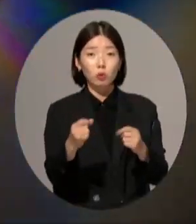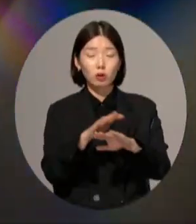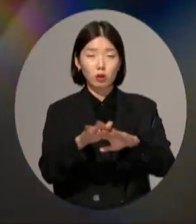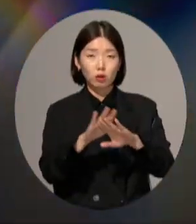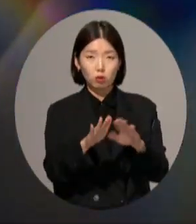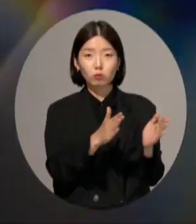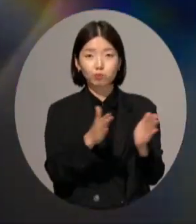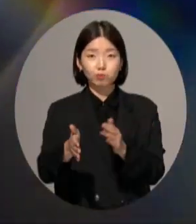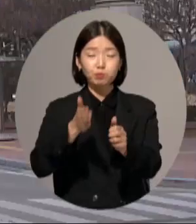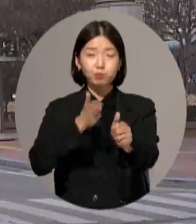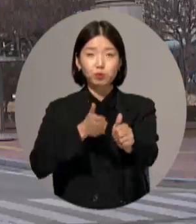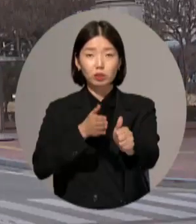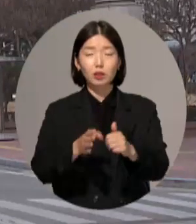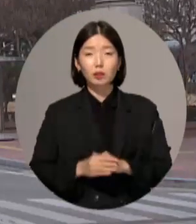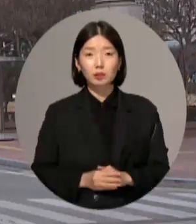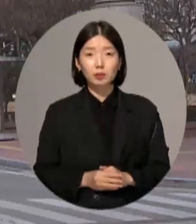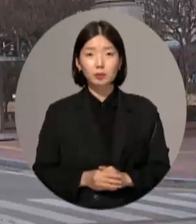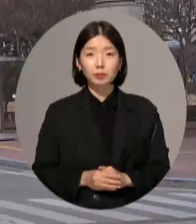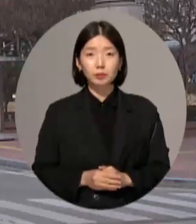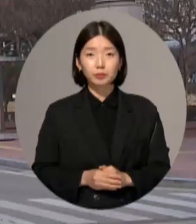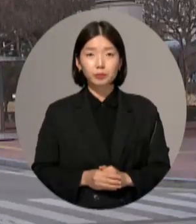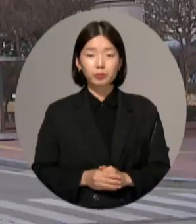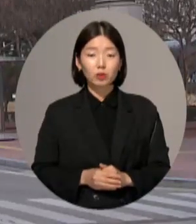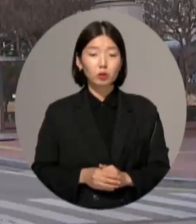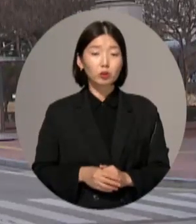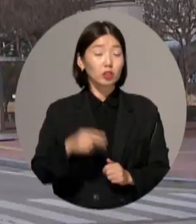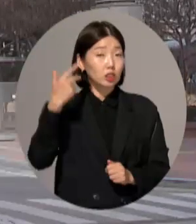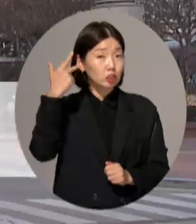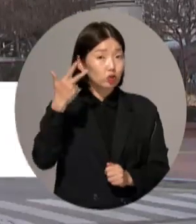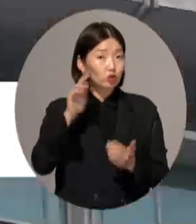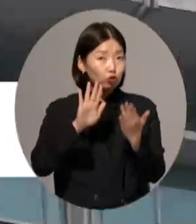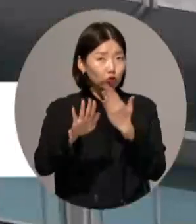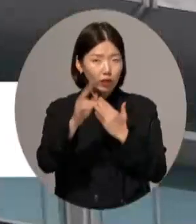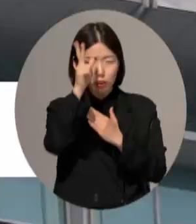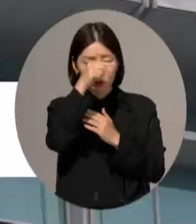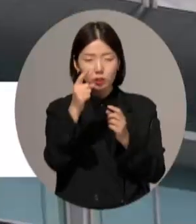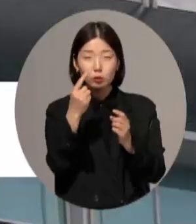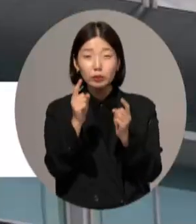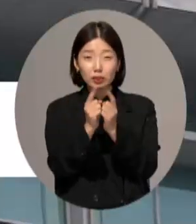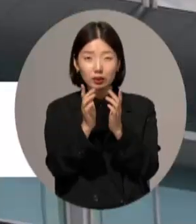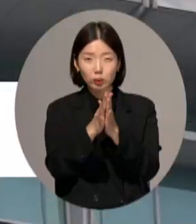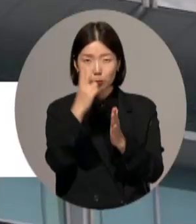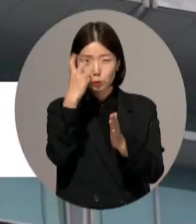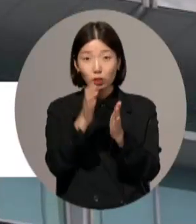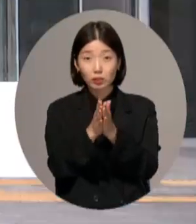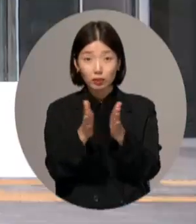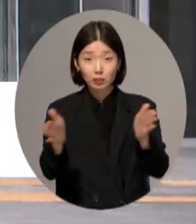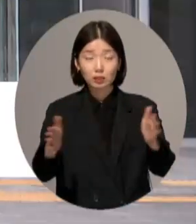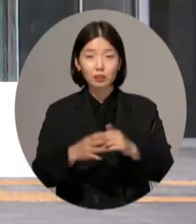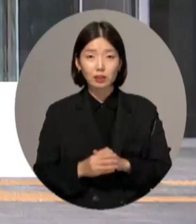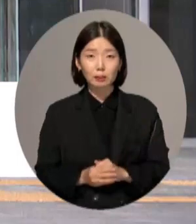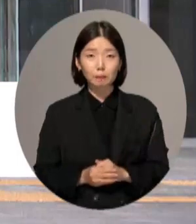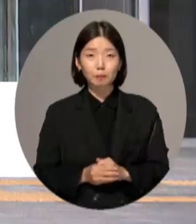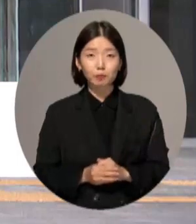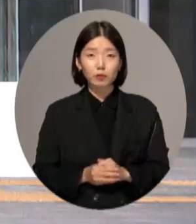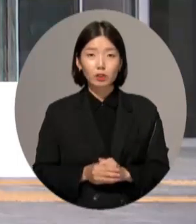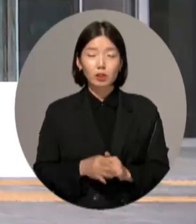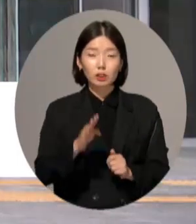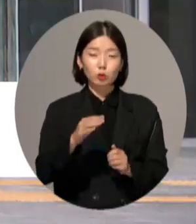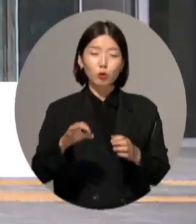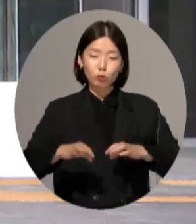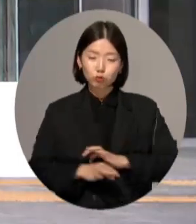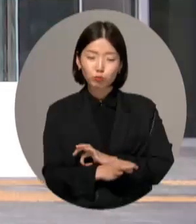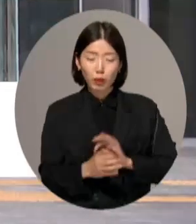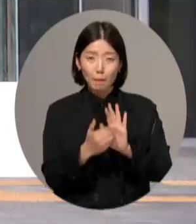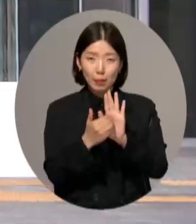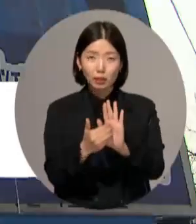마련을 촉구했습니다 포도 일주일만에 경찰도 즉각 수사에 나섰습니다 전북경찰청 반부패 경제